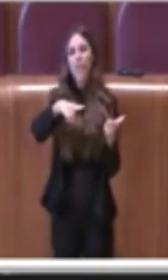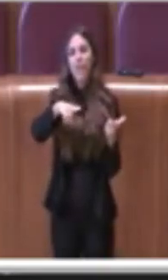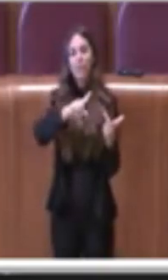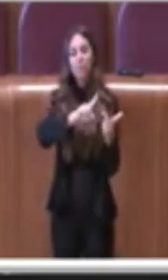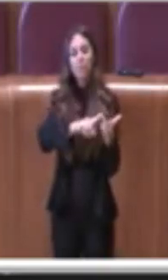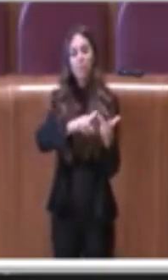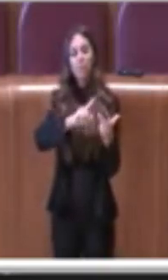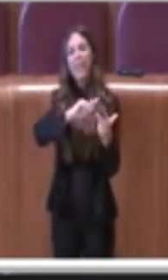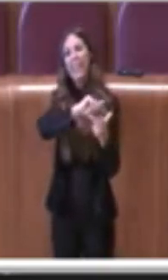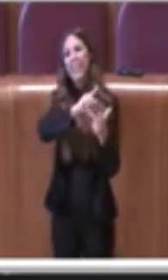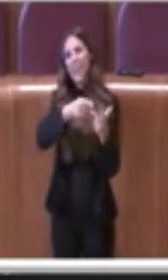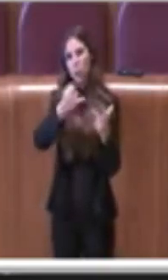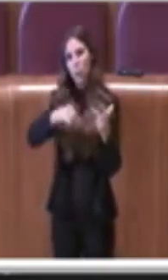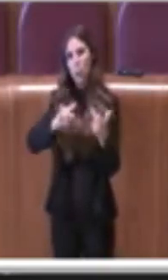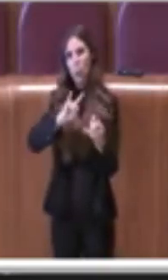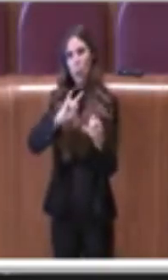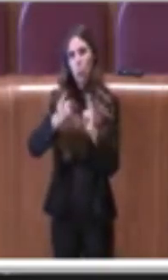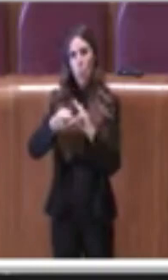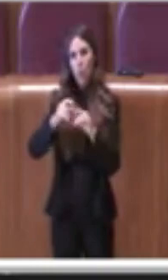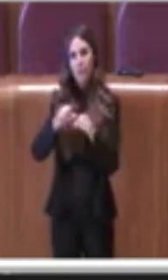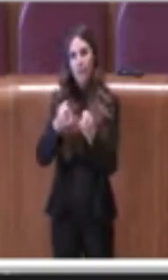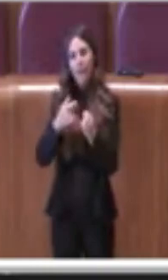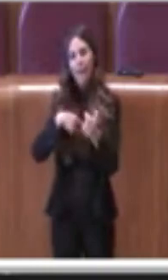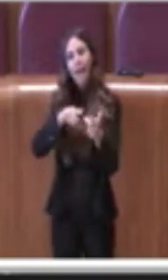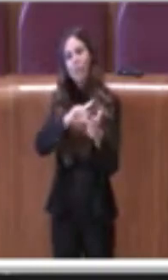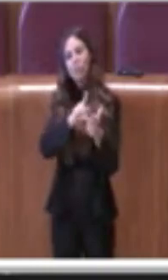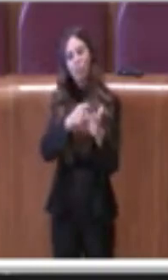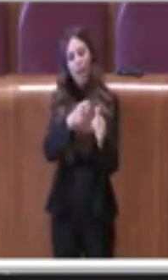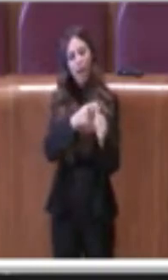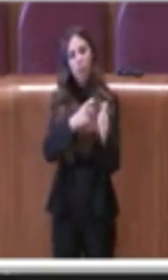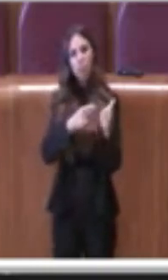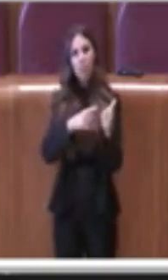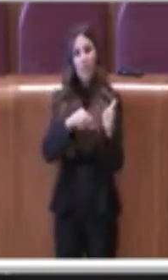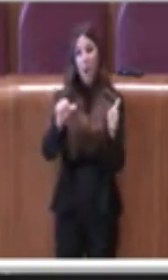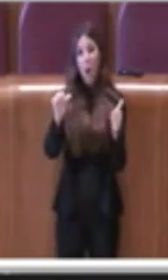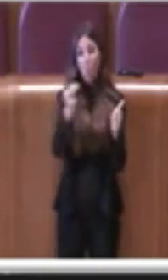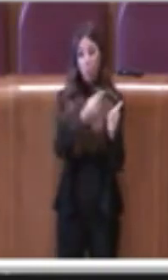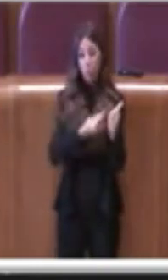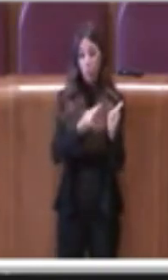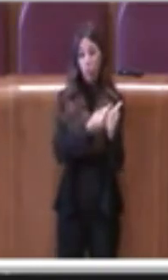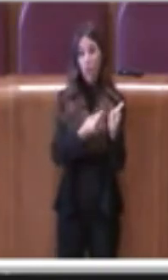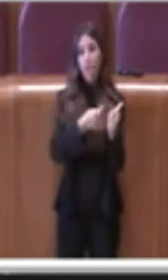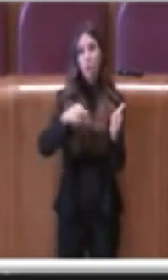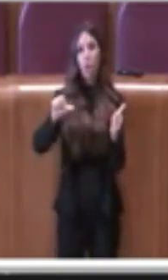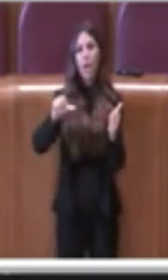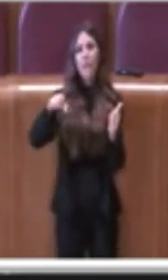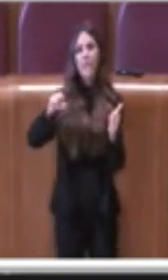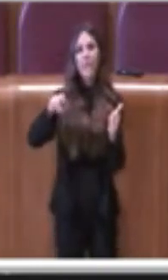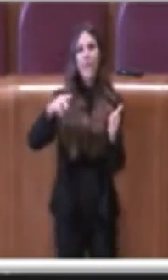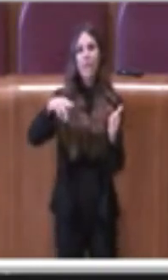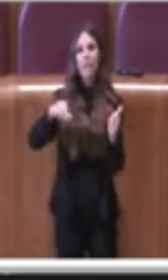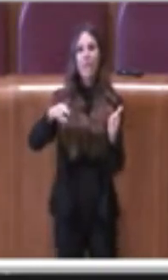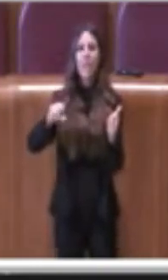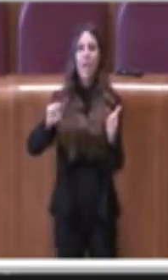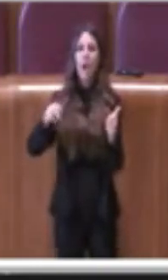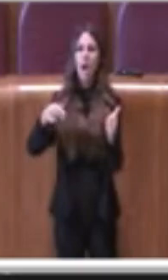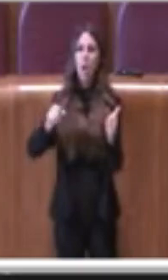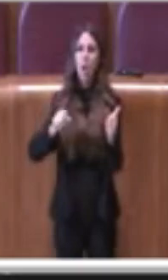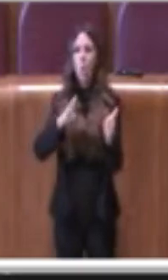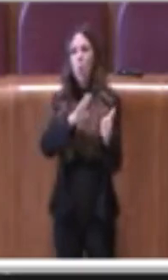Torre Spaccata. Mettendo a dimora per il primo sul progetto da Serpentara, che è circa l'importo di 440.000